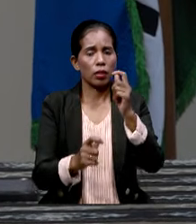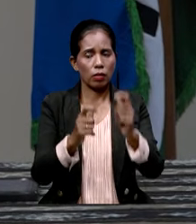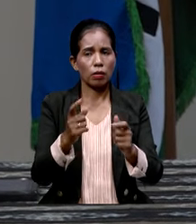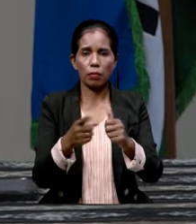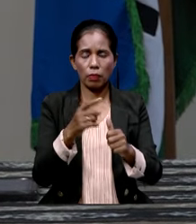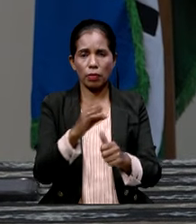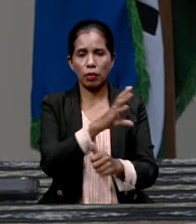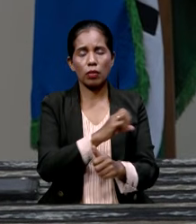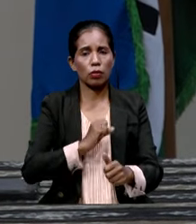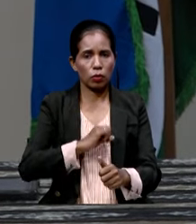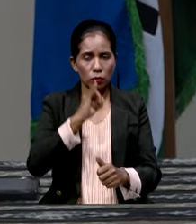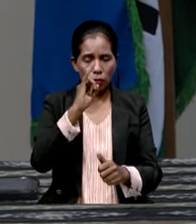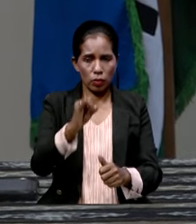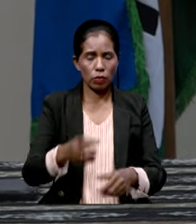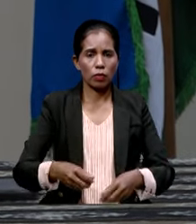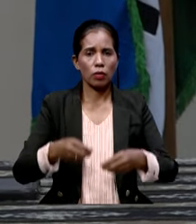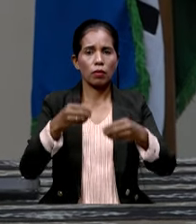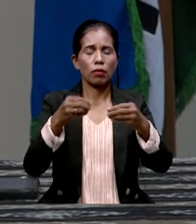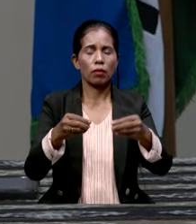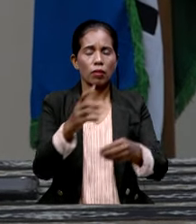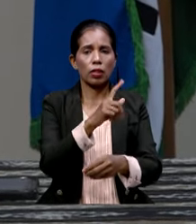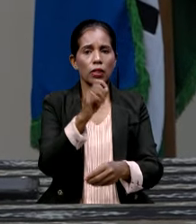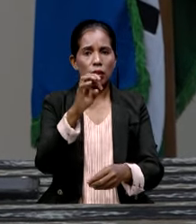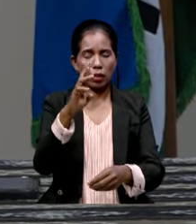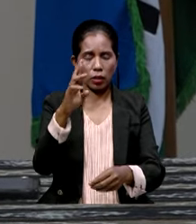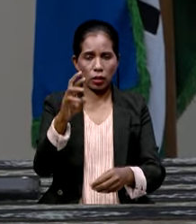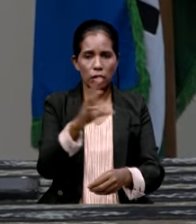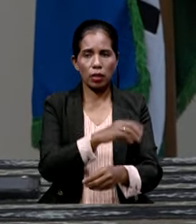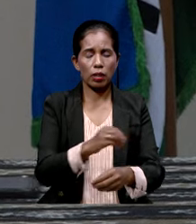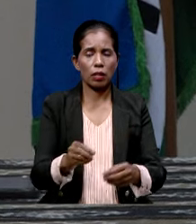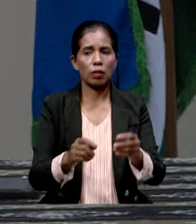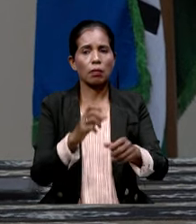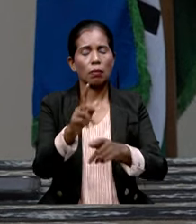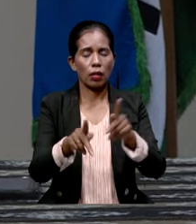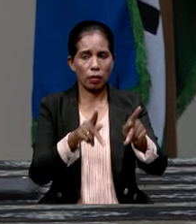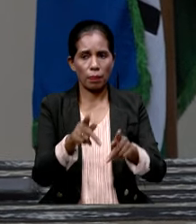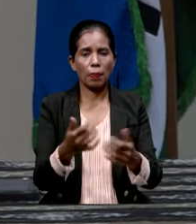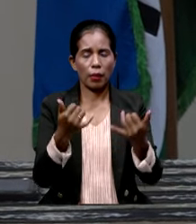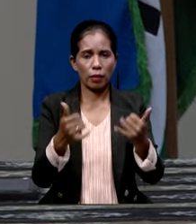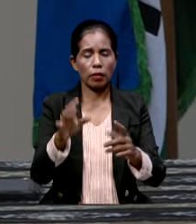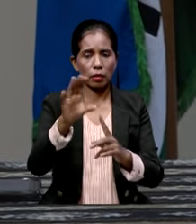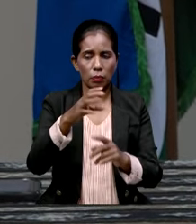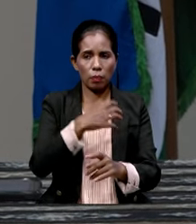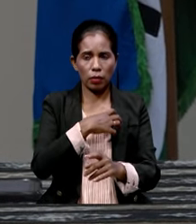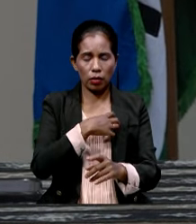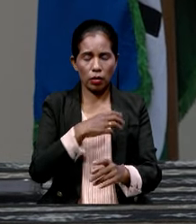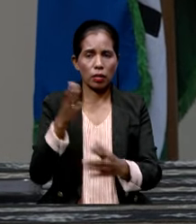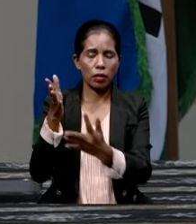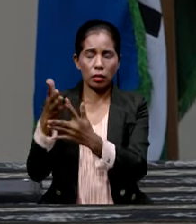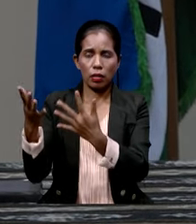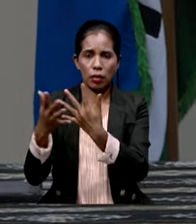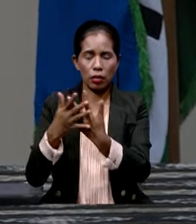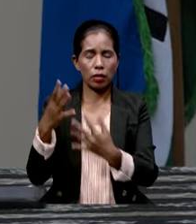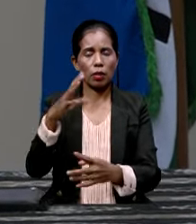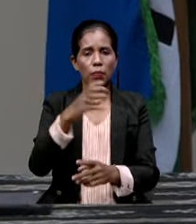instancia suai aplica una termi de antidade residencia no apresentasan periódica barguido. Dadaune komando polisi militar asegura hela arguido ia